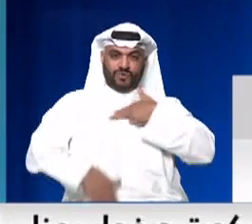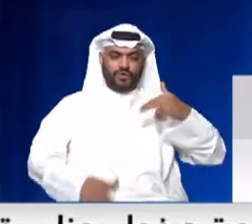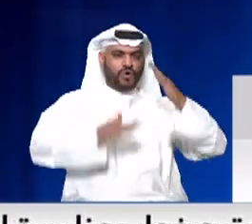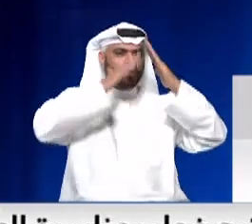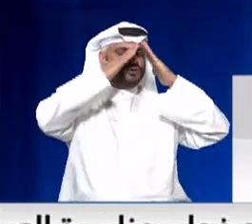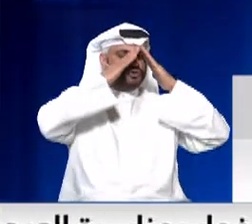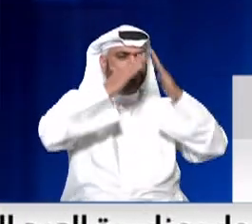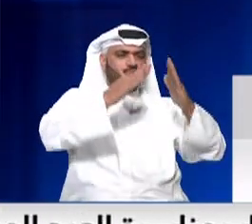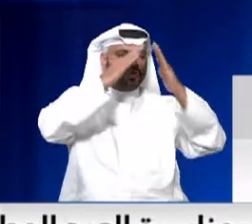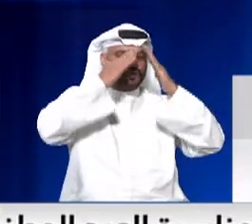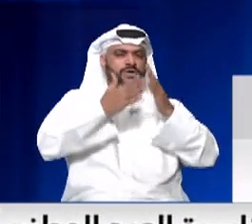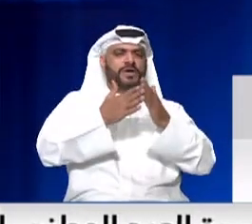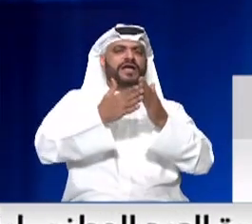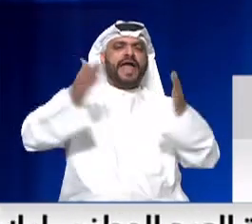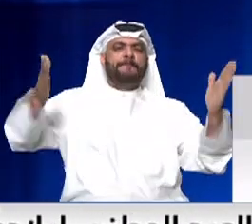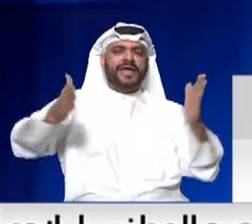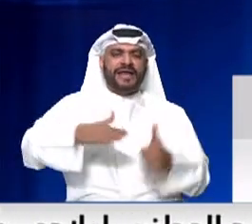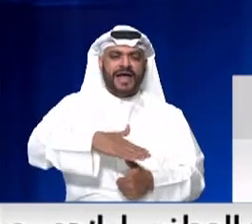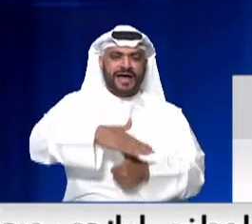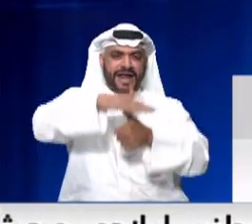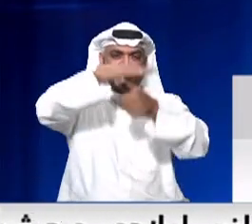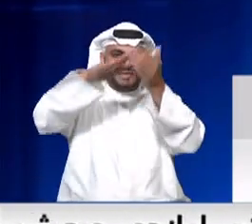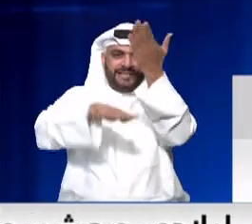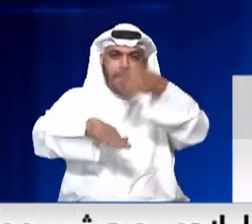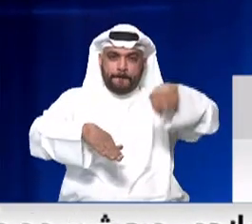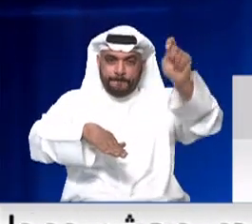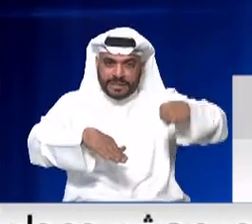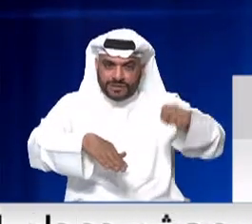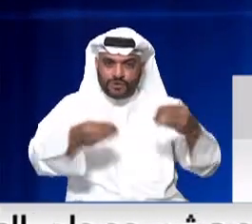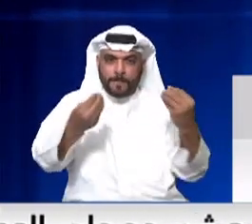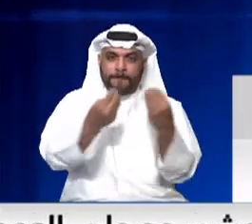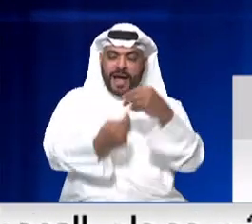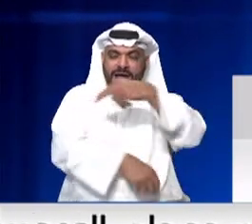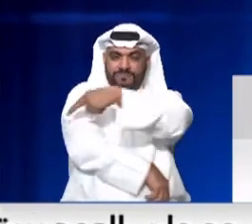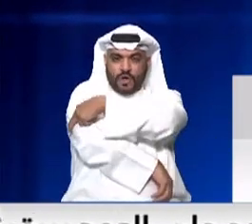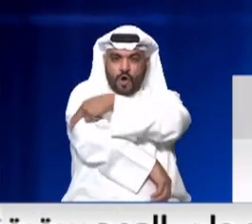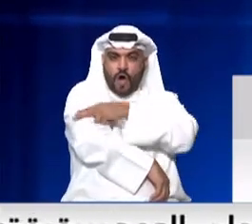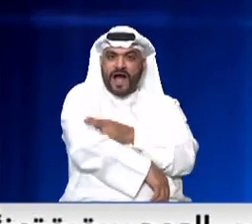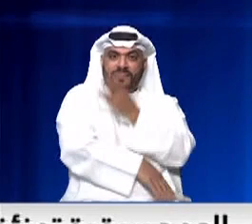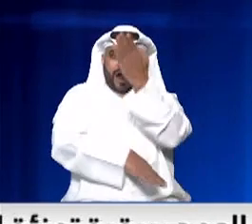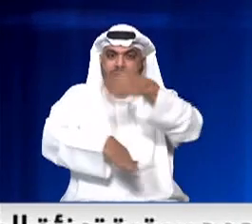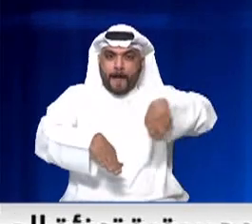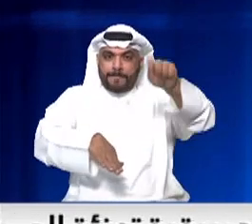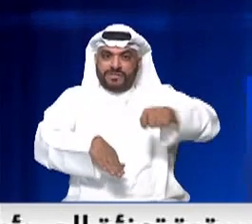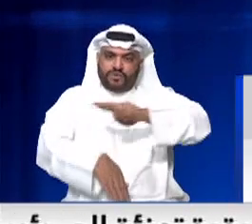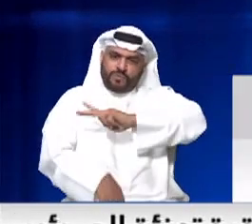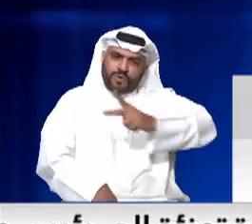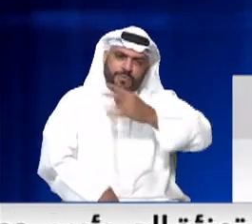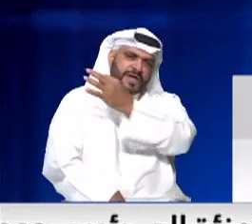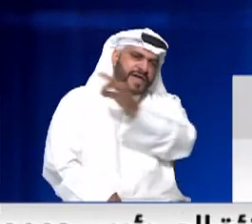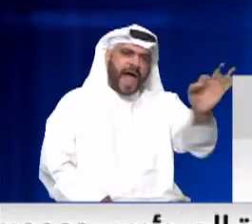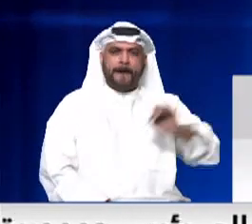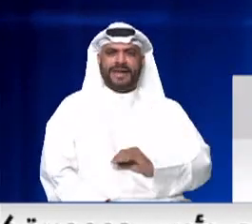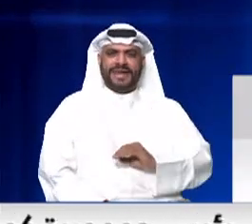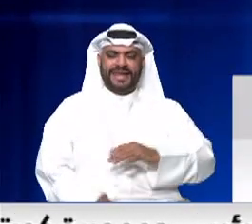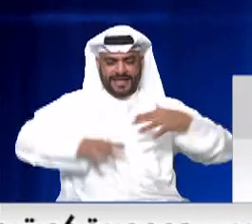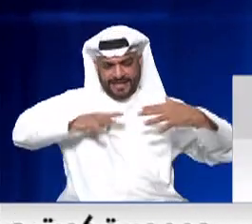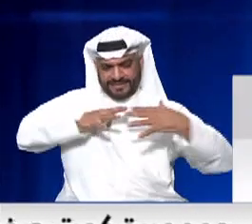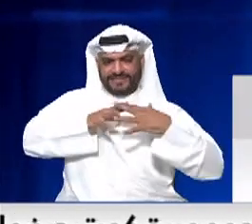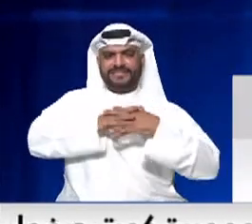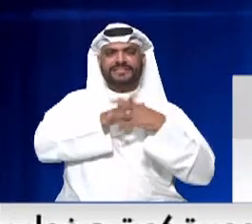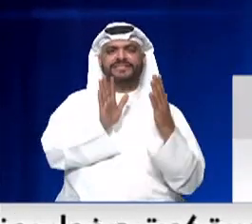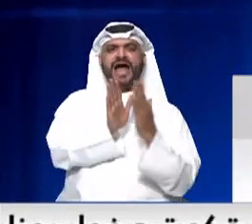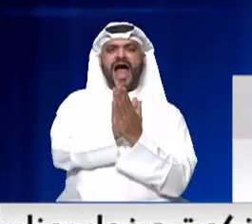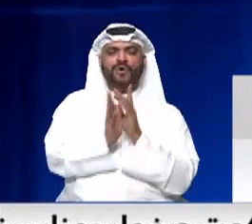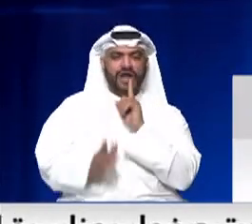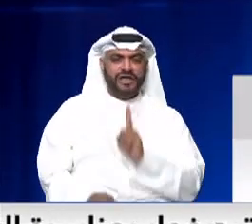شكره لرئيس وأعضاء مجلس الأمة على تعاونهم وتنسيقهم مع الحكومة، معربا عن أمله بأن تشهد المرحلة